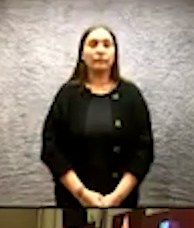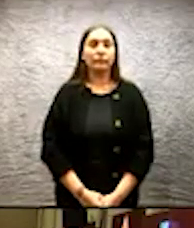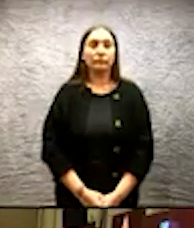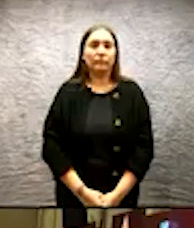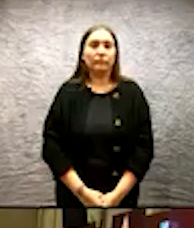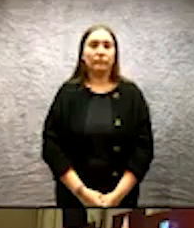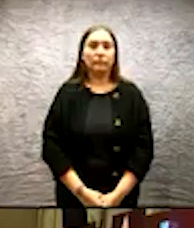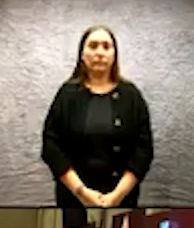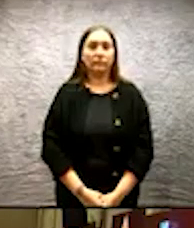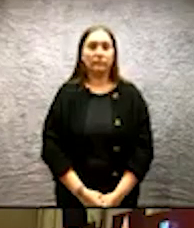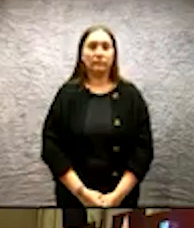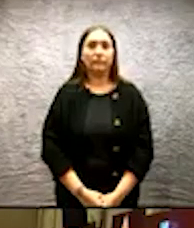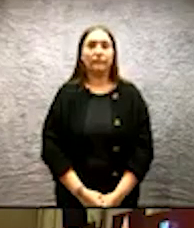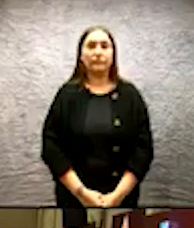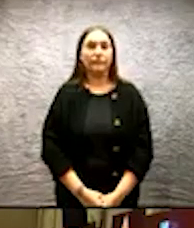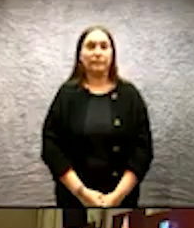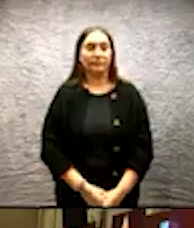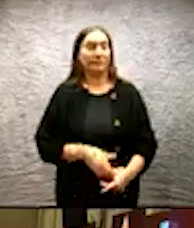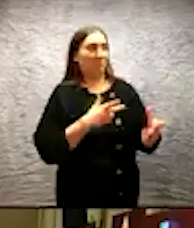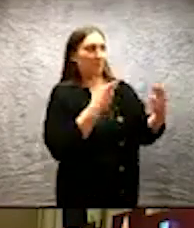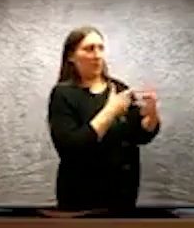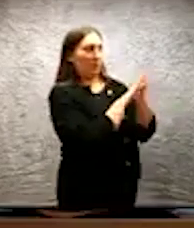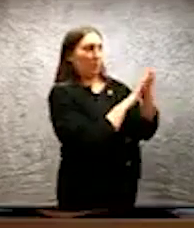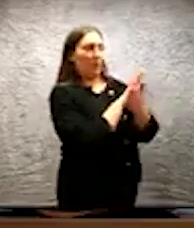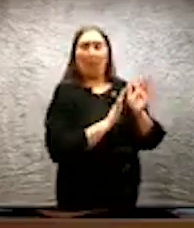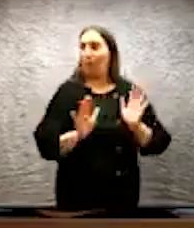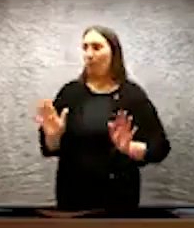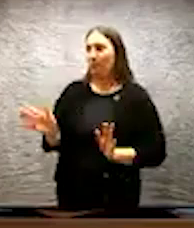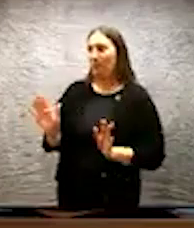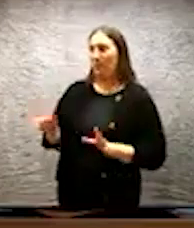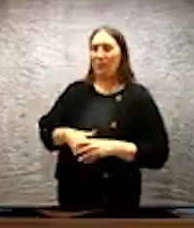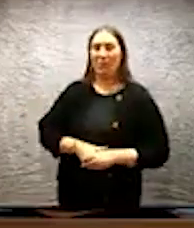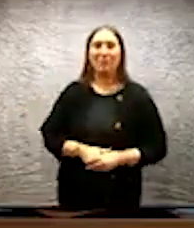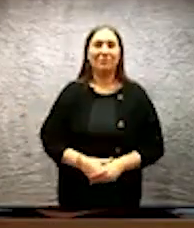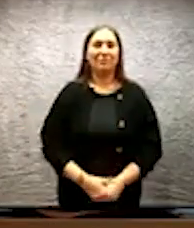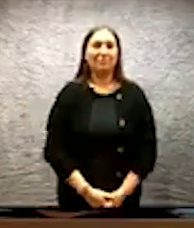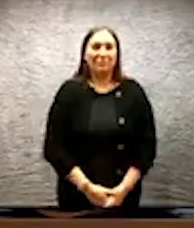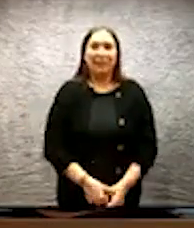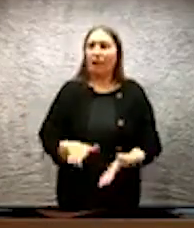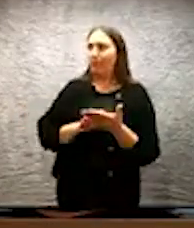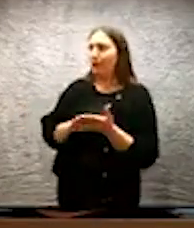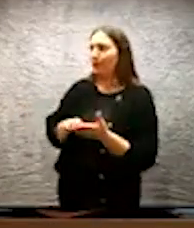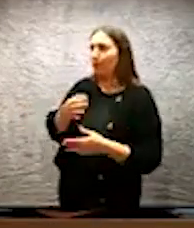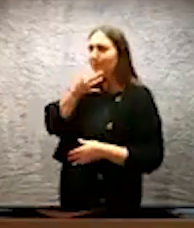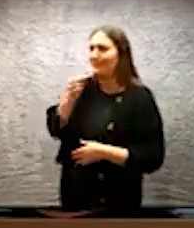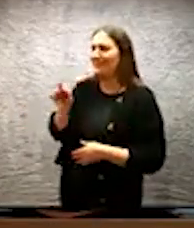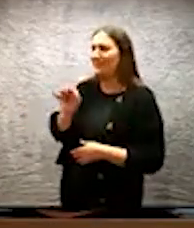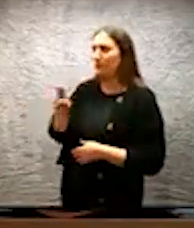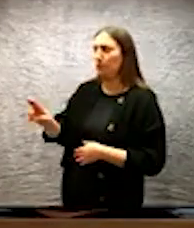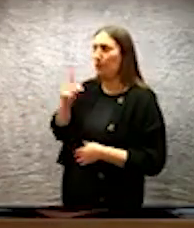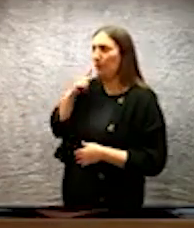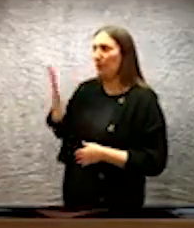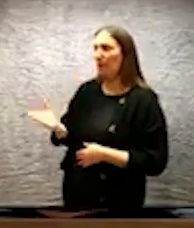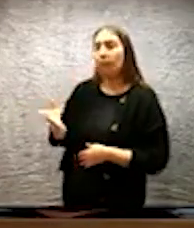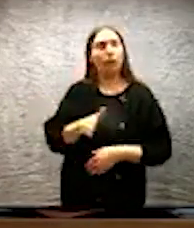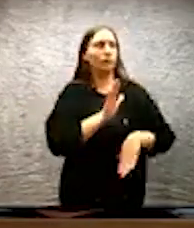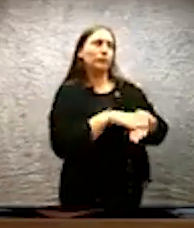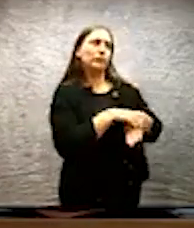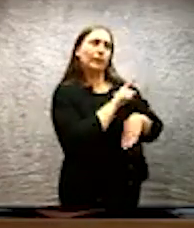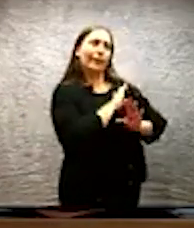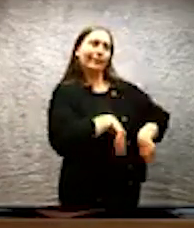Alors, monsieur Sass, toujours, excusez-moi. Je t'en prie. Je vous en prie, monsieur. Oh. C'est la dernière fois,